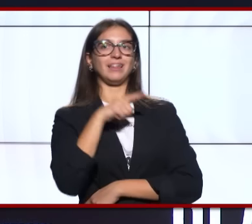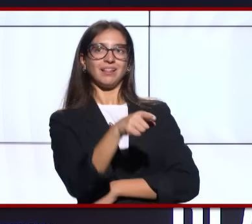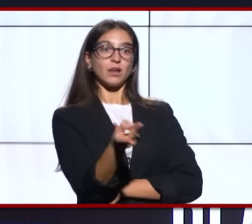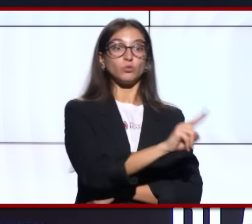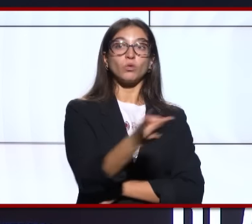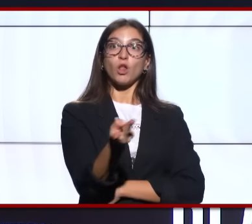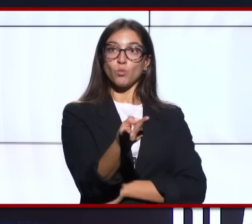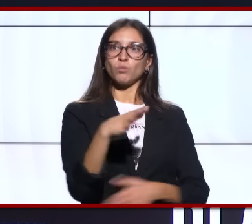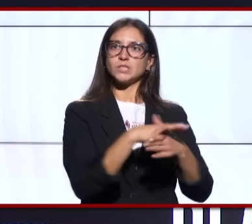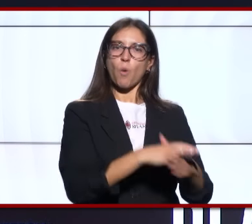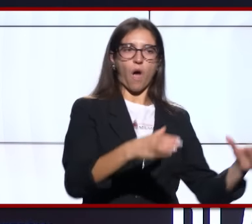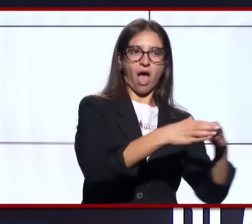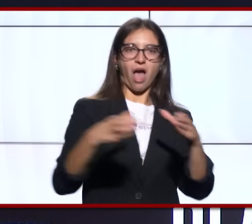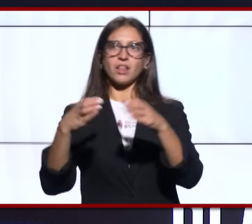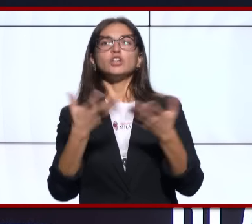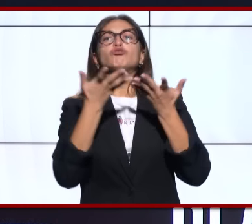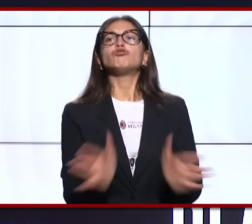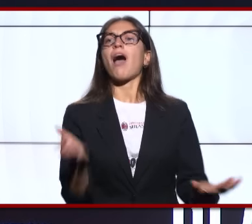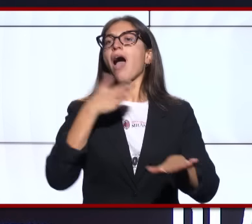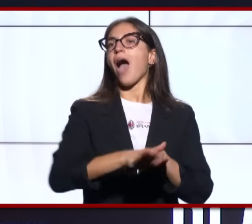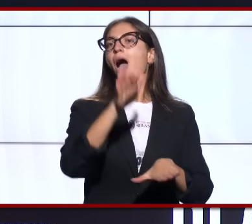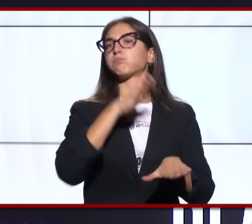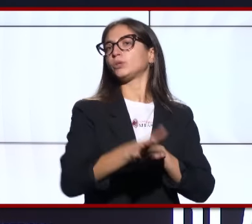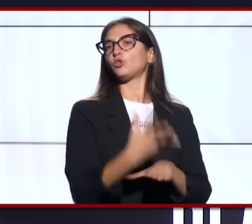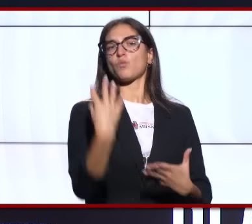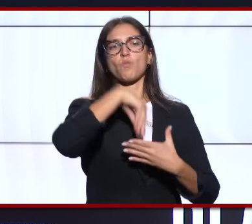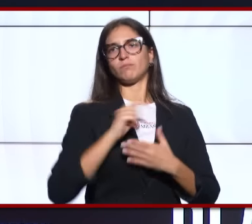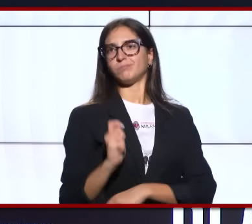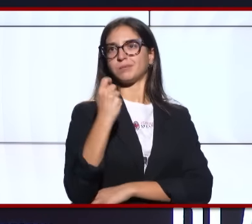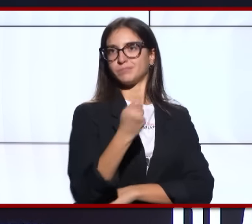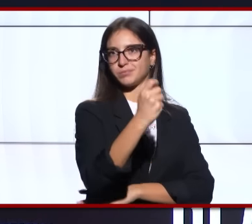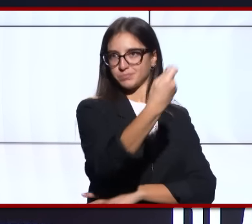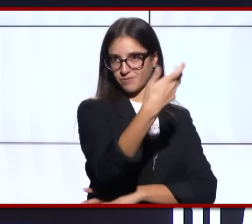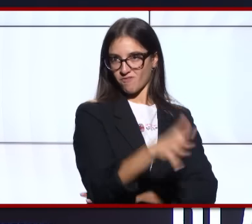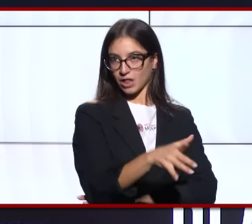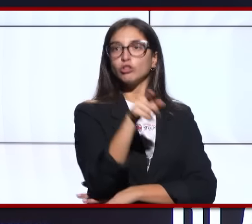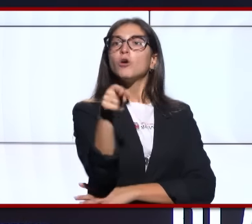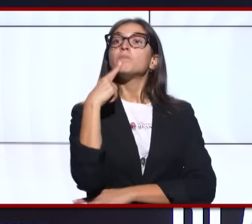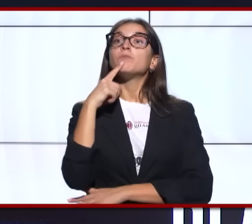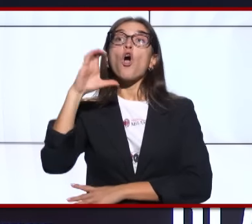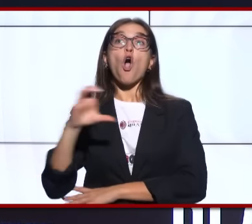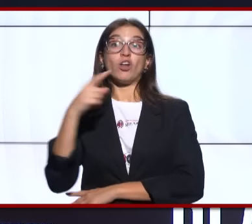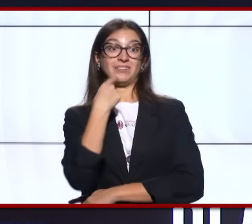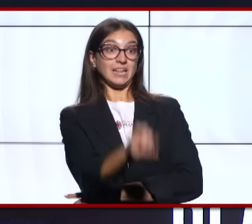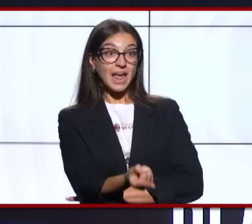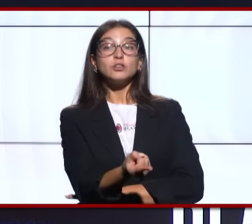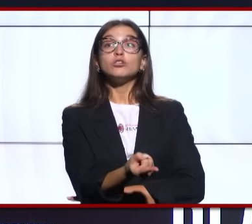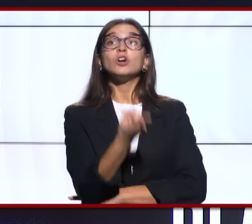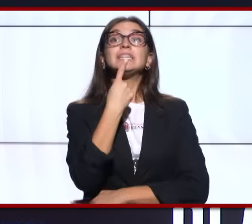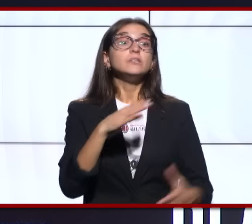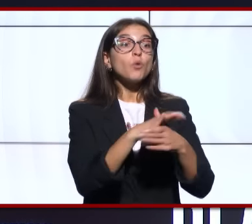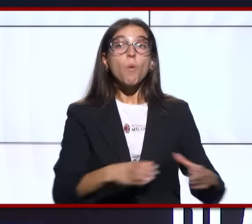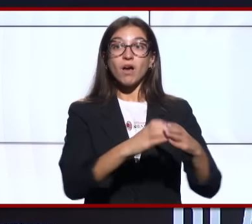squadre che hanno l'abitudine di vincere ha detto che Chi vince sa cosa serve per vincere come